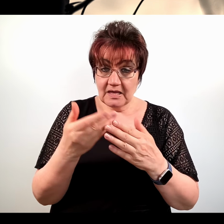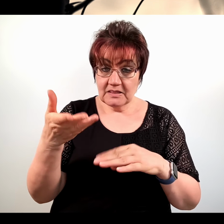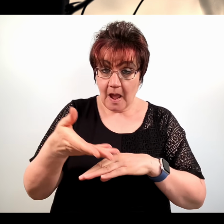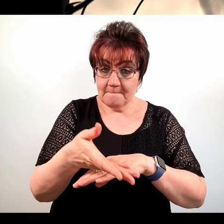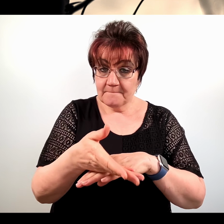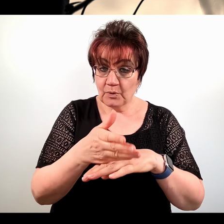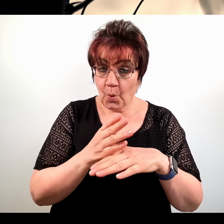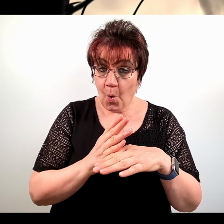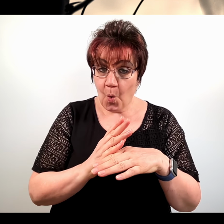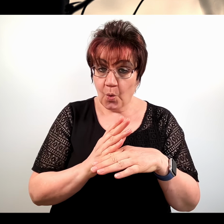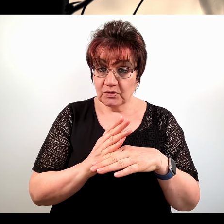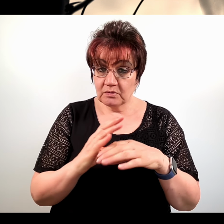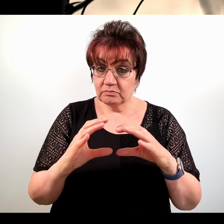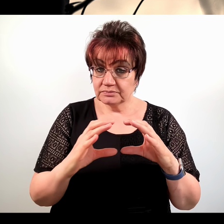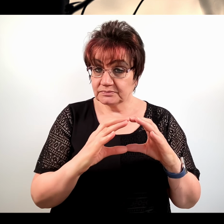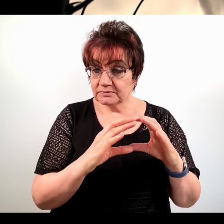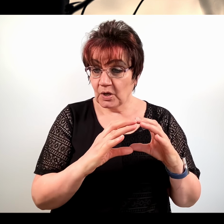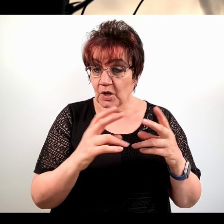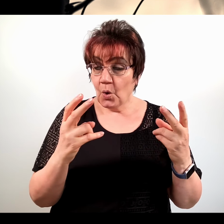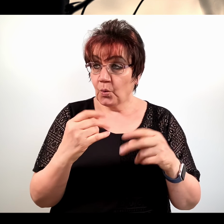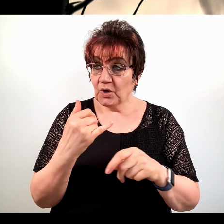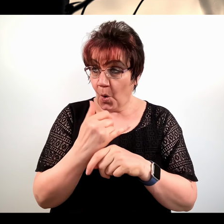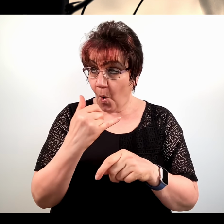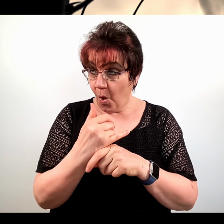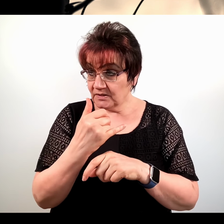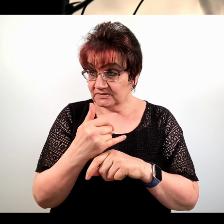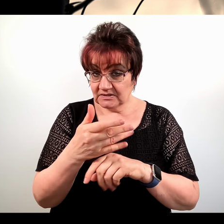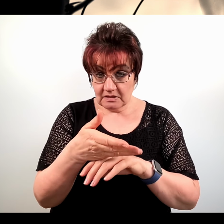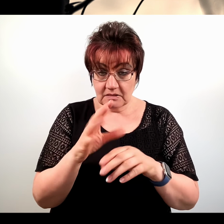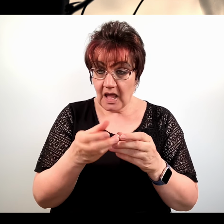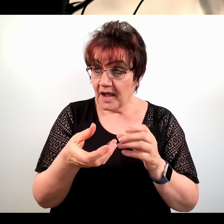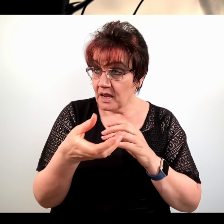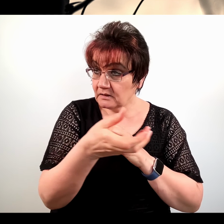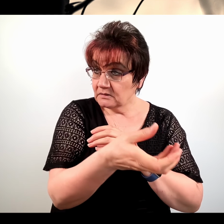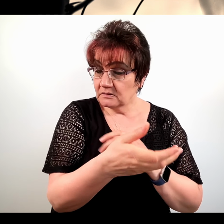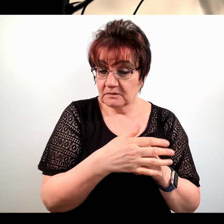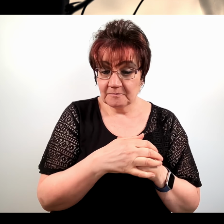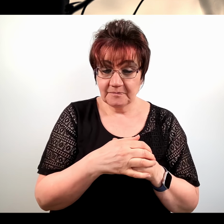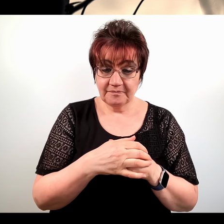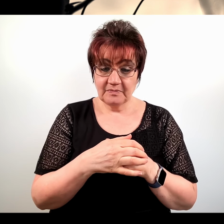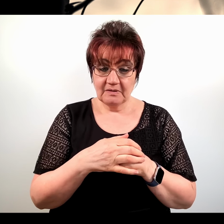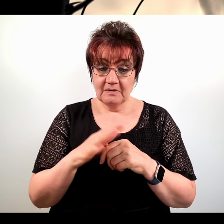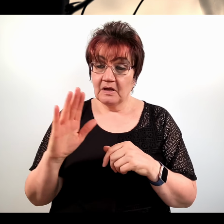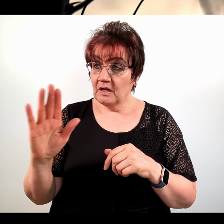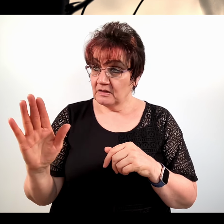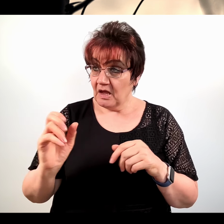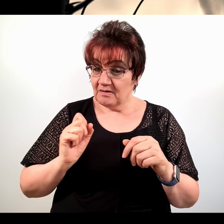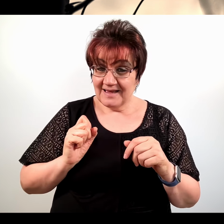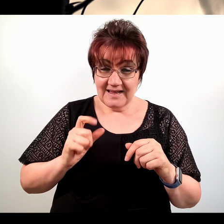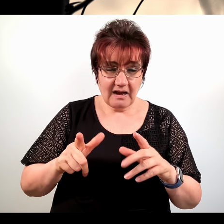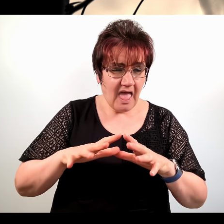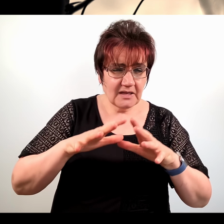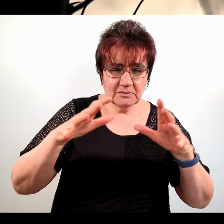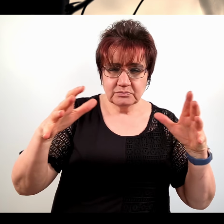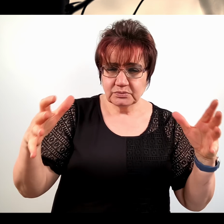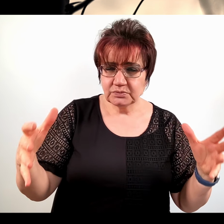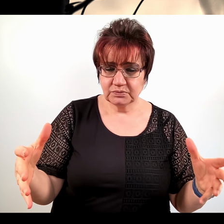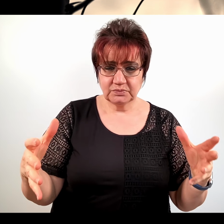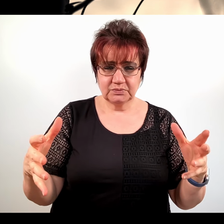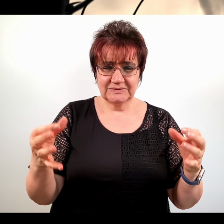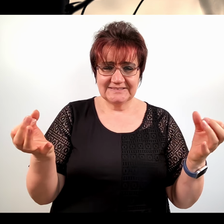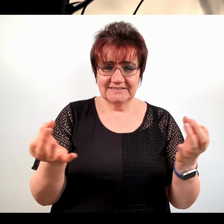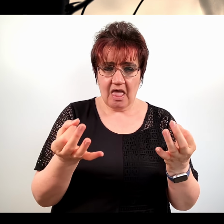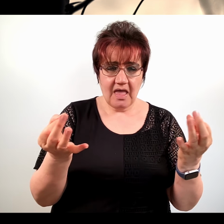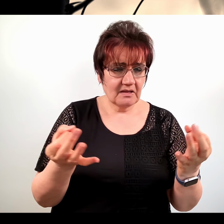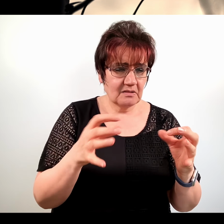dein Brot oder deine Holzscheite geteilt? War dir dein Reichtum, deine